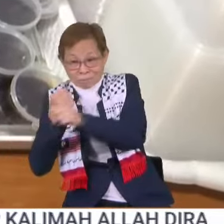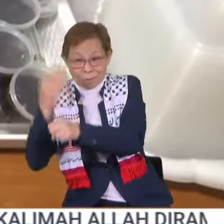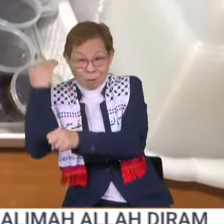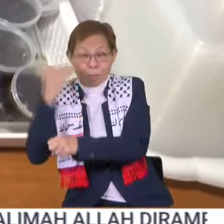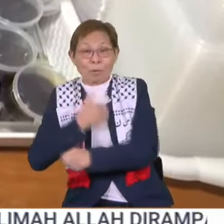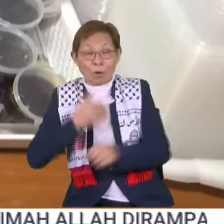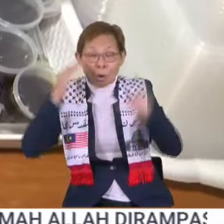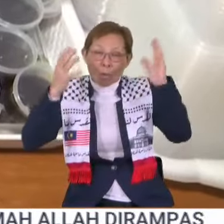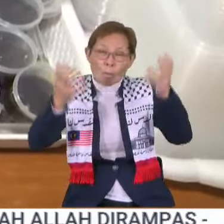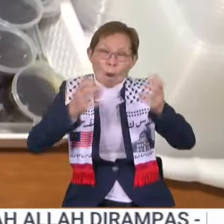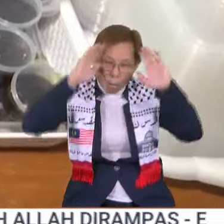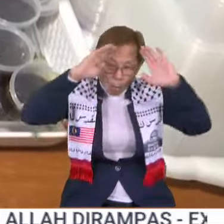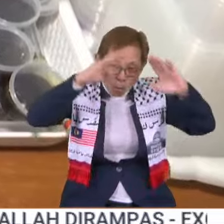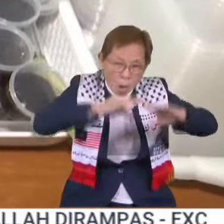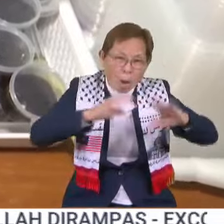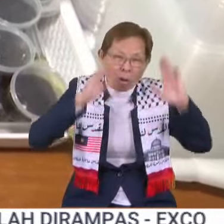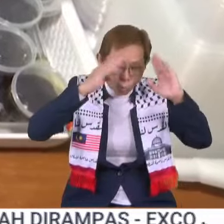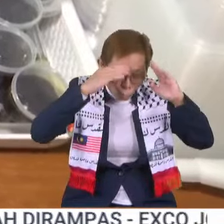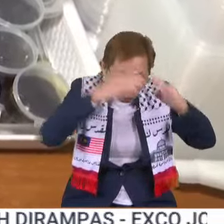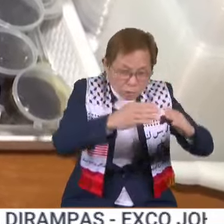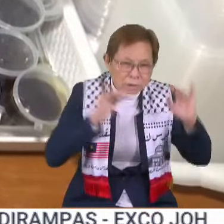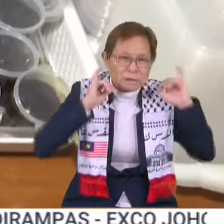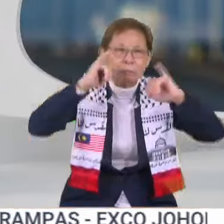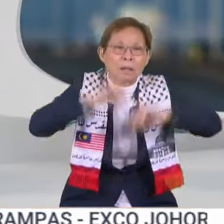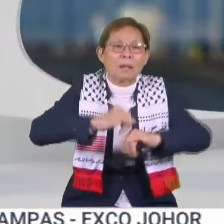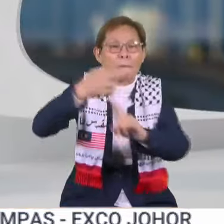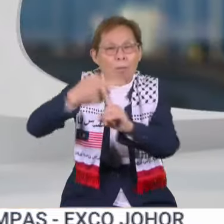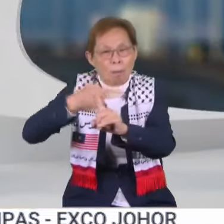ingin menumpukan ibadah di bulan Ramadan.